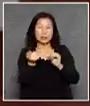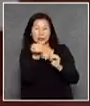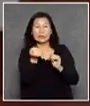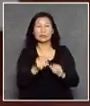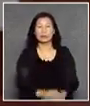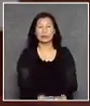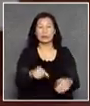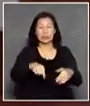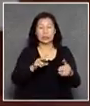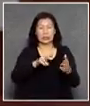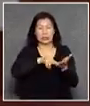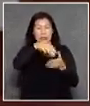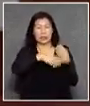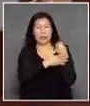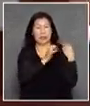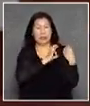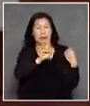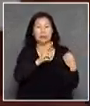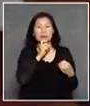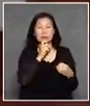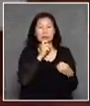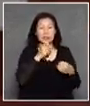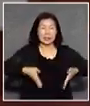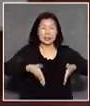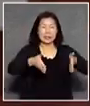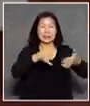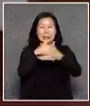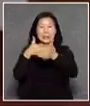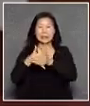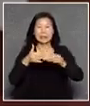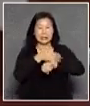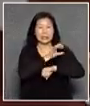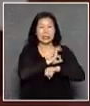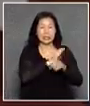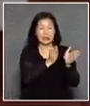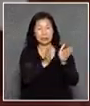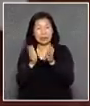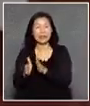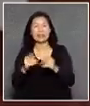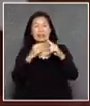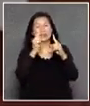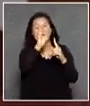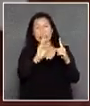咪？喺呢個議事堂上咪係咯，阻街啦，妨害社會秩序啦，影響民